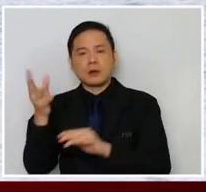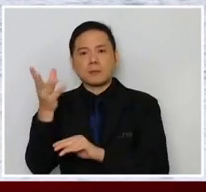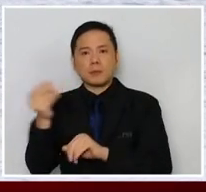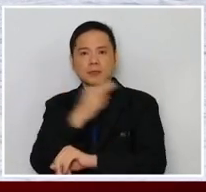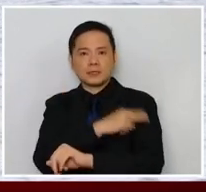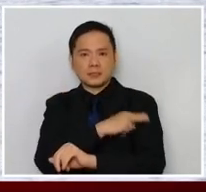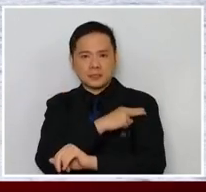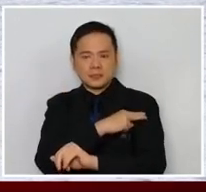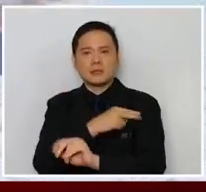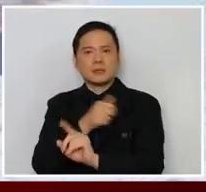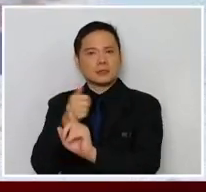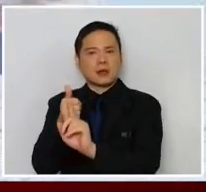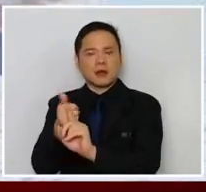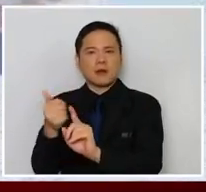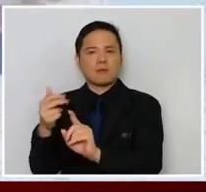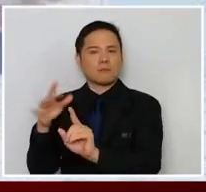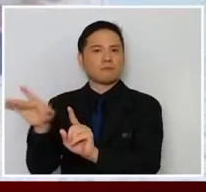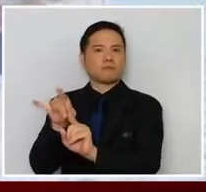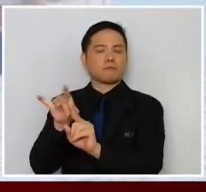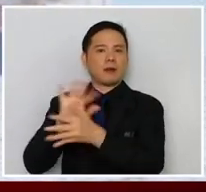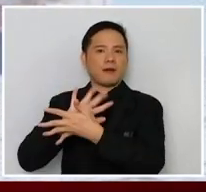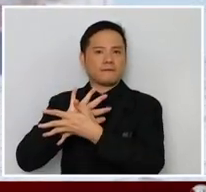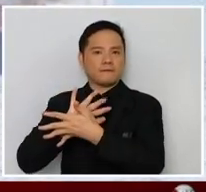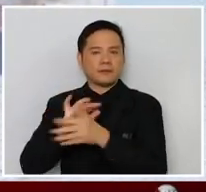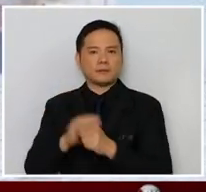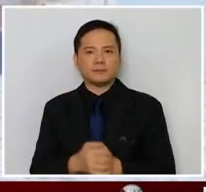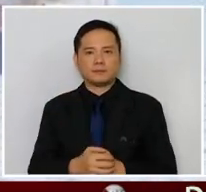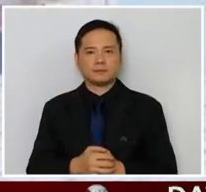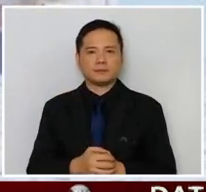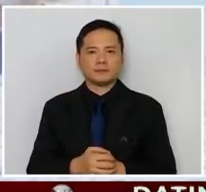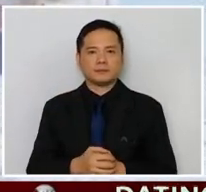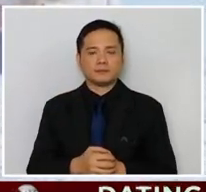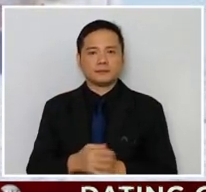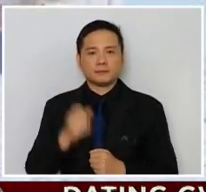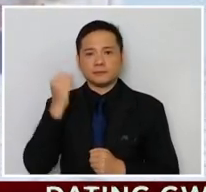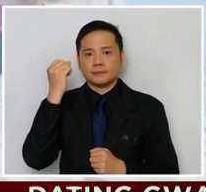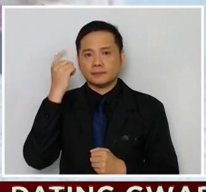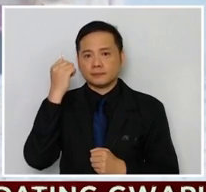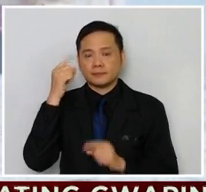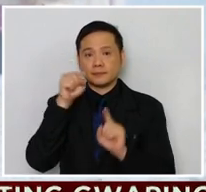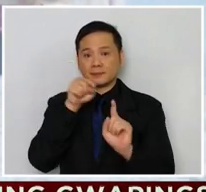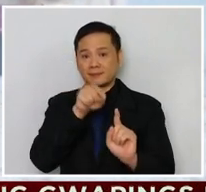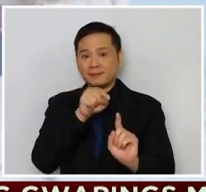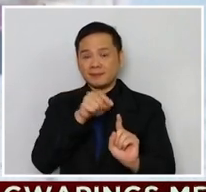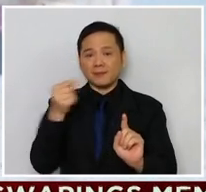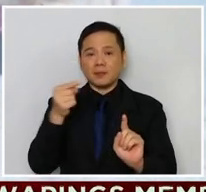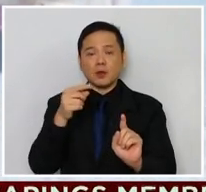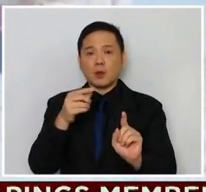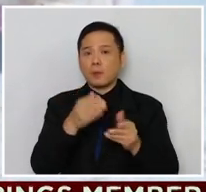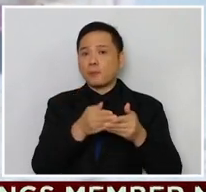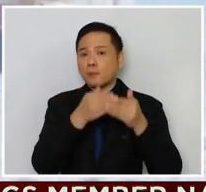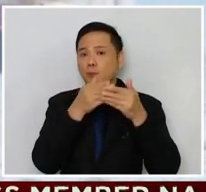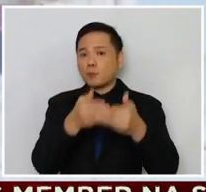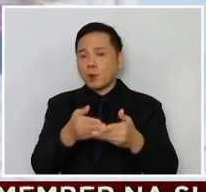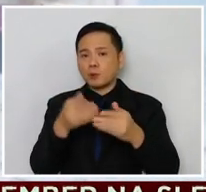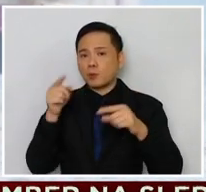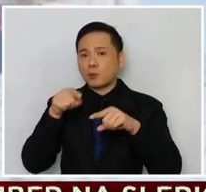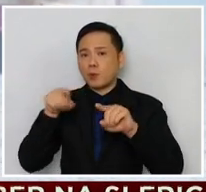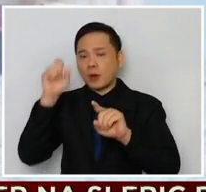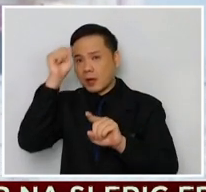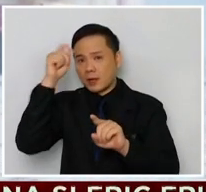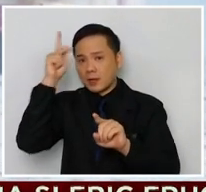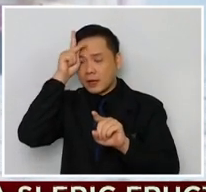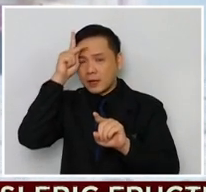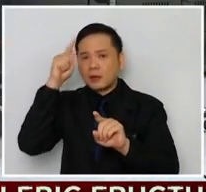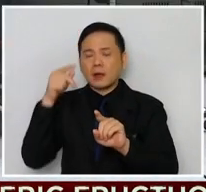sa COVID-19. Pero pagsapit ng gabi, nakabiyahe pa ang barko papuntang Katiklan, lula ng 134